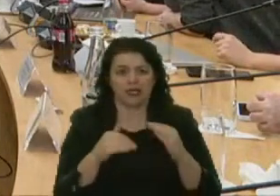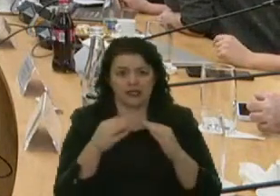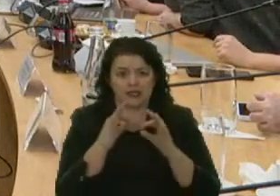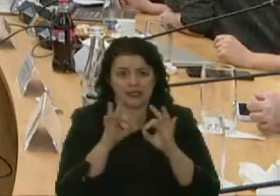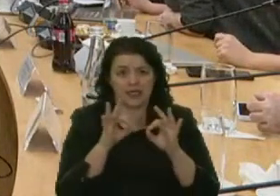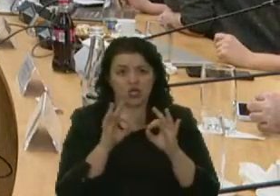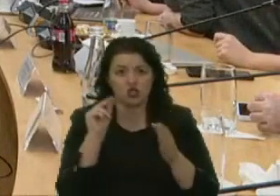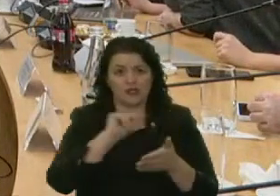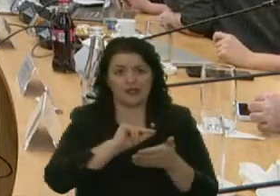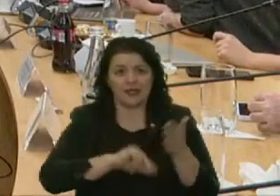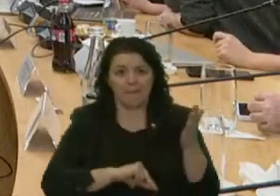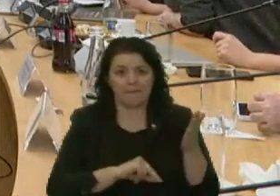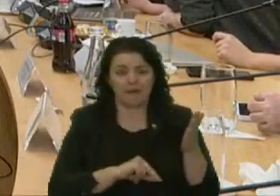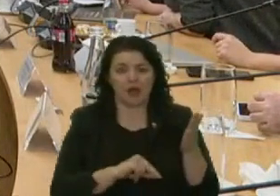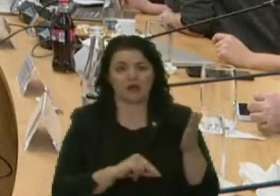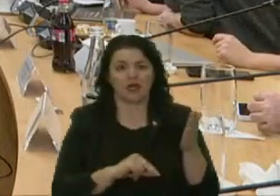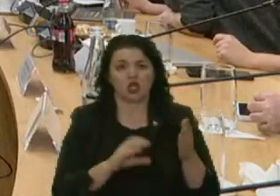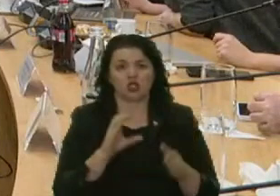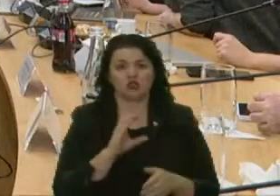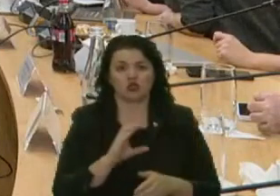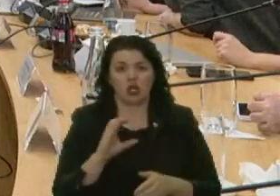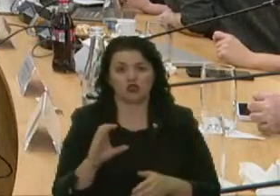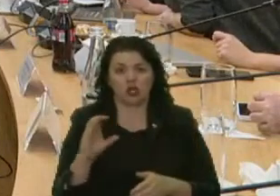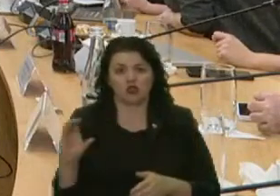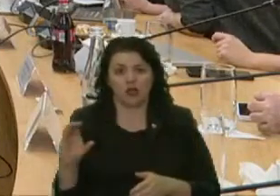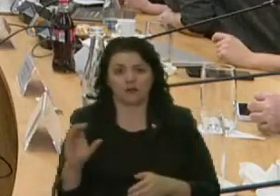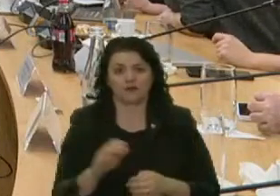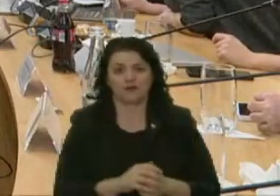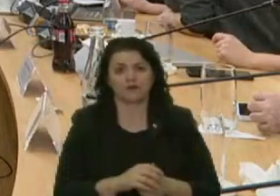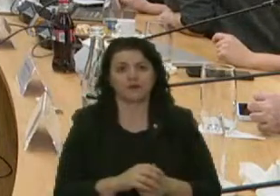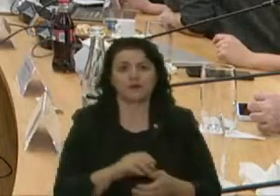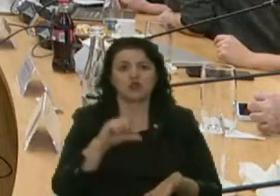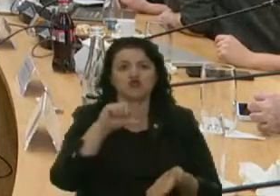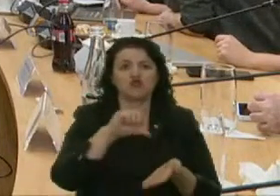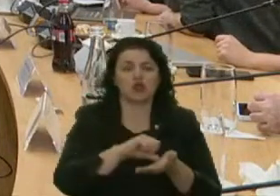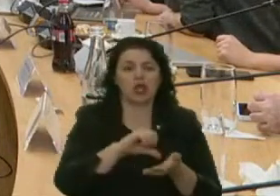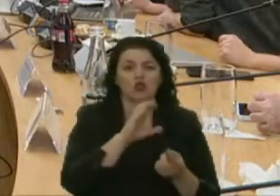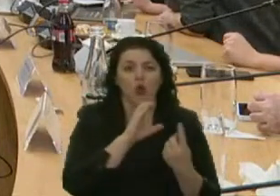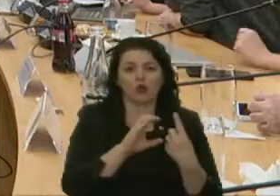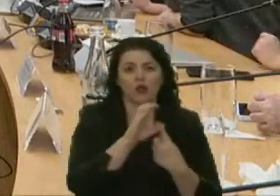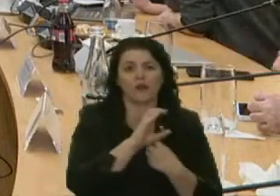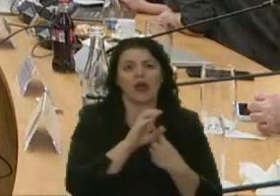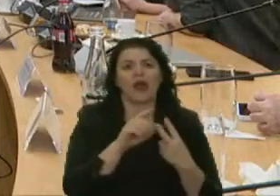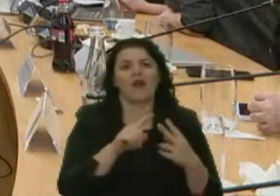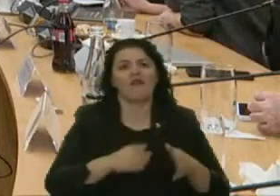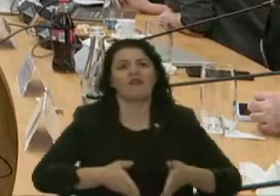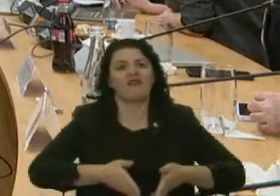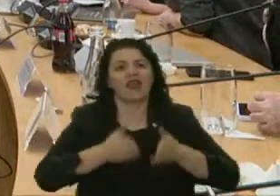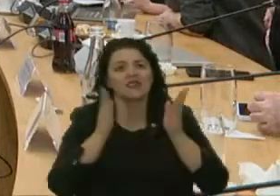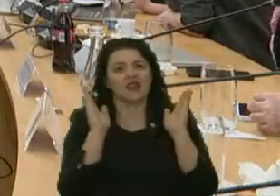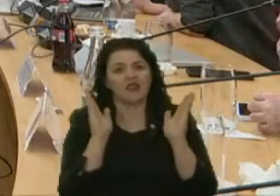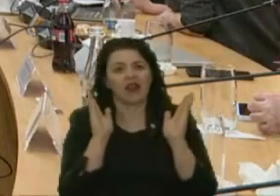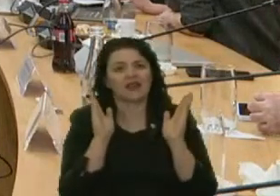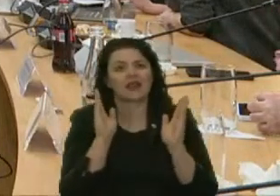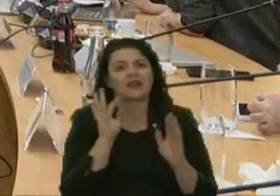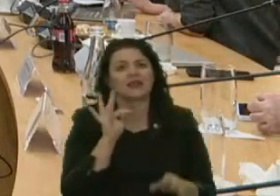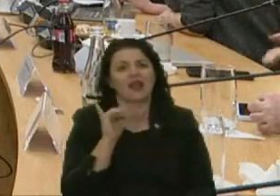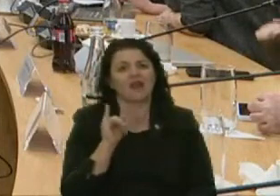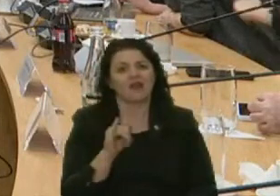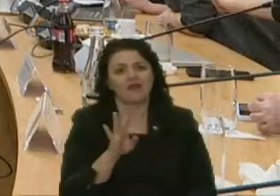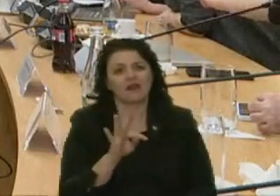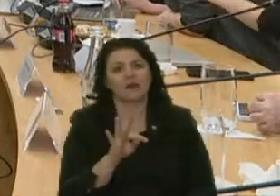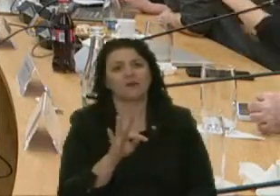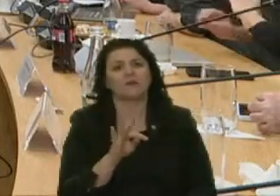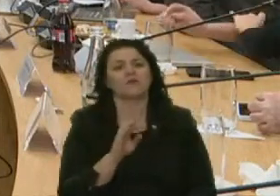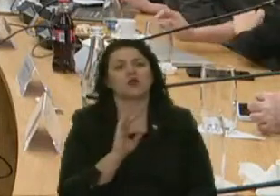semnatari ai scrisorii depuse către CC de către ccc este centrul cultural clujan festivalul internațional de de film Transilvania prin